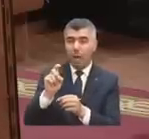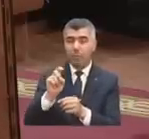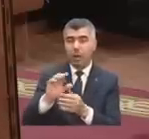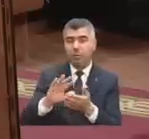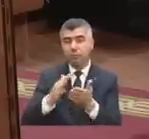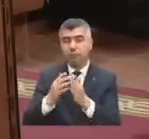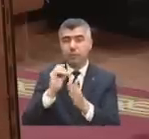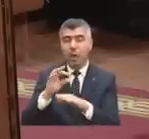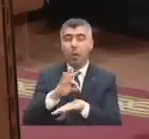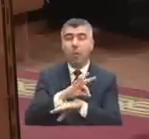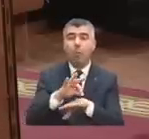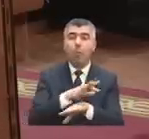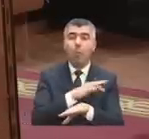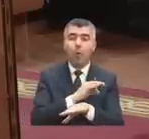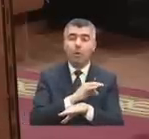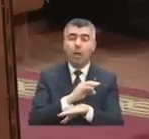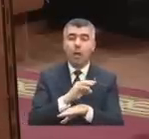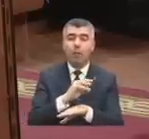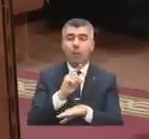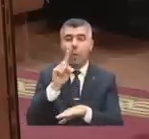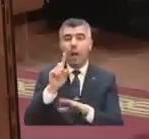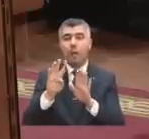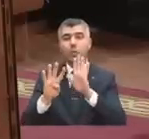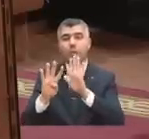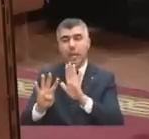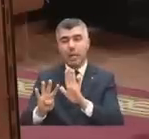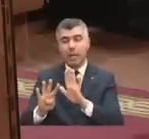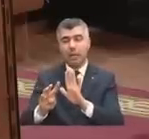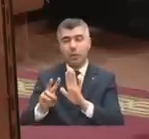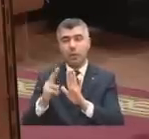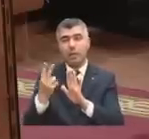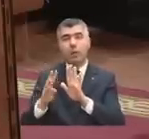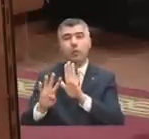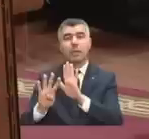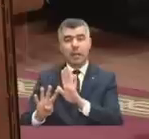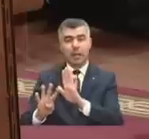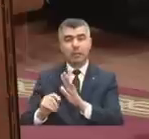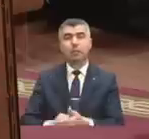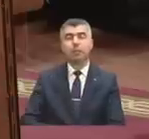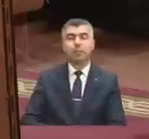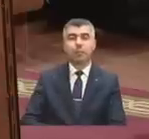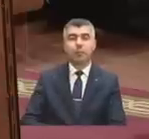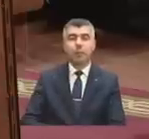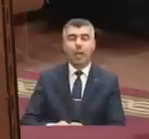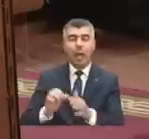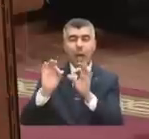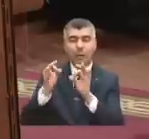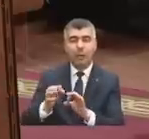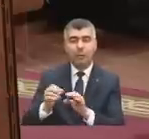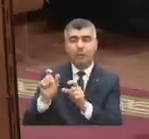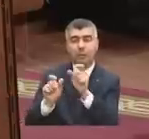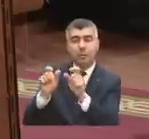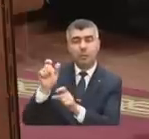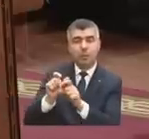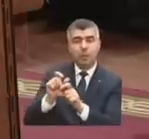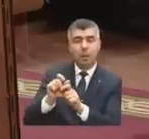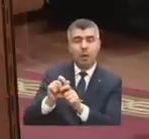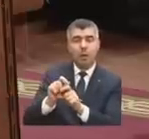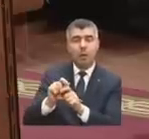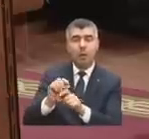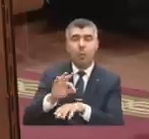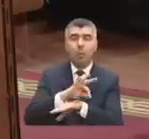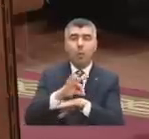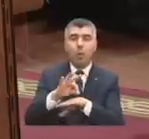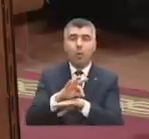اكبر عمليه توظيف خلال سنتين 91 92 وان العديد من من شمالتهم هذه العمليه